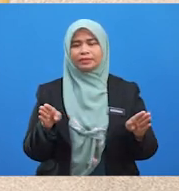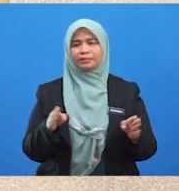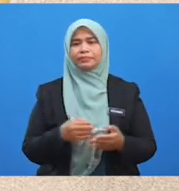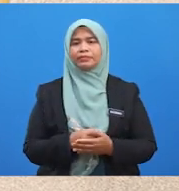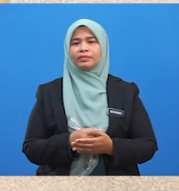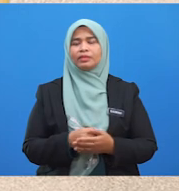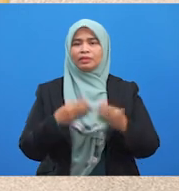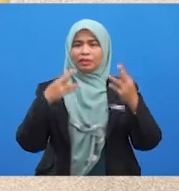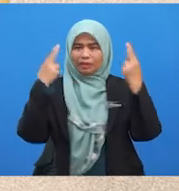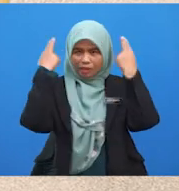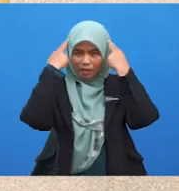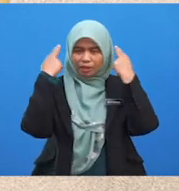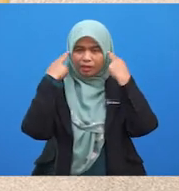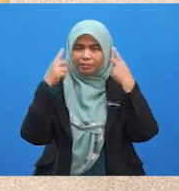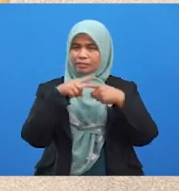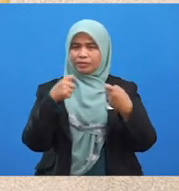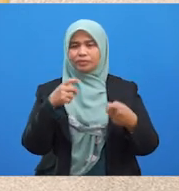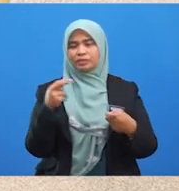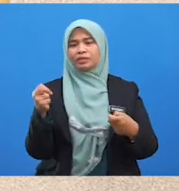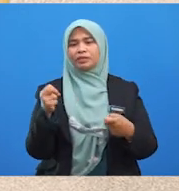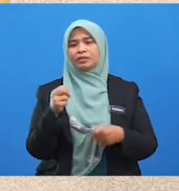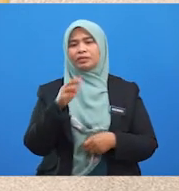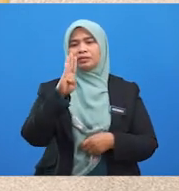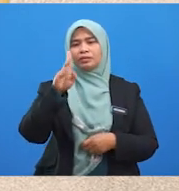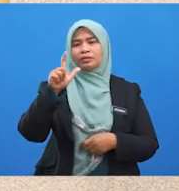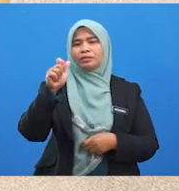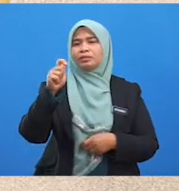Hakim memutuskan bahawa Bulat tidak bersalah.